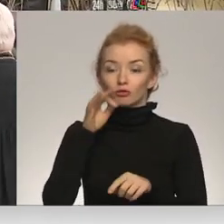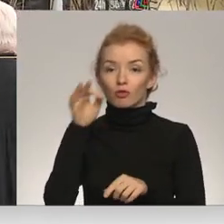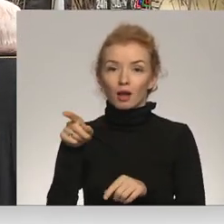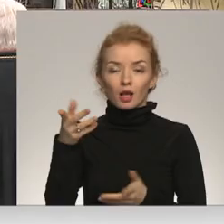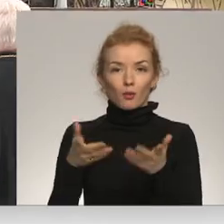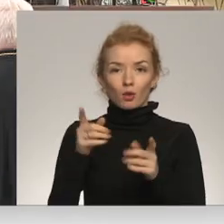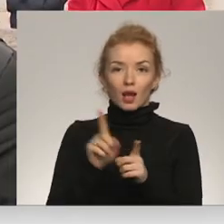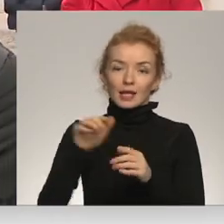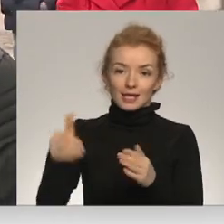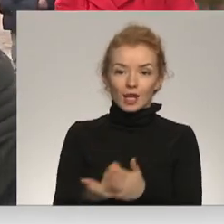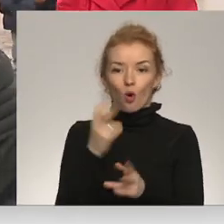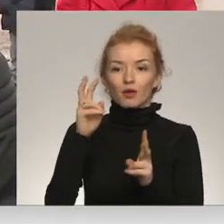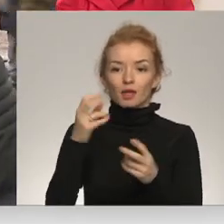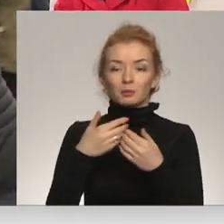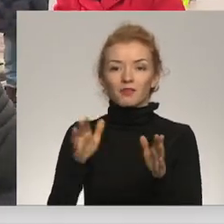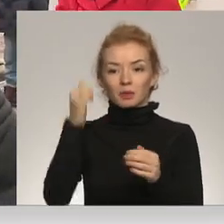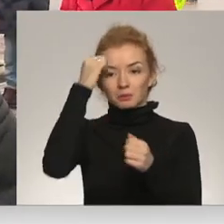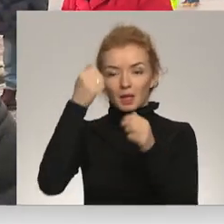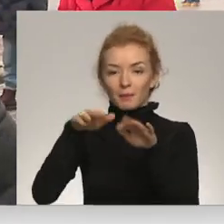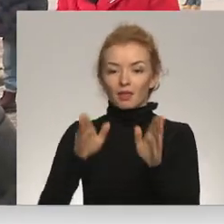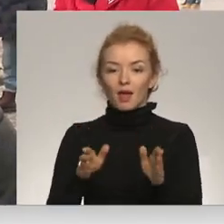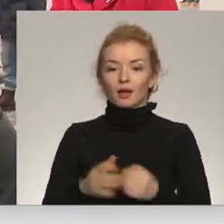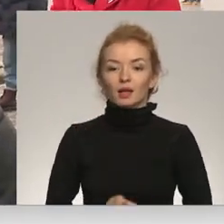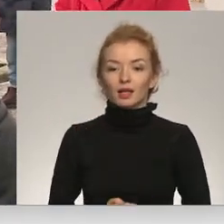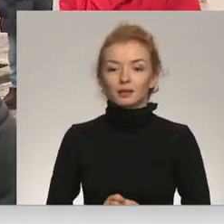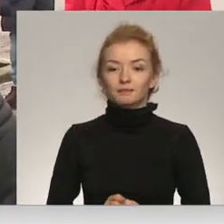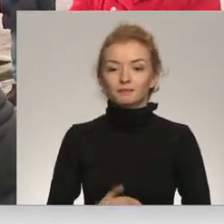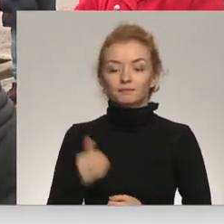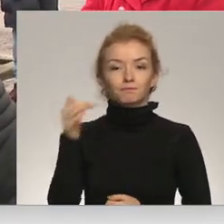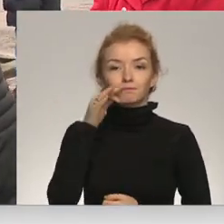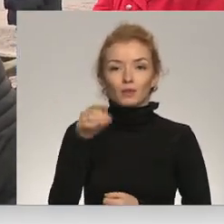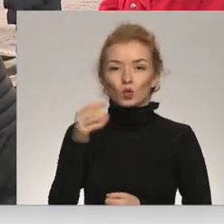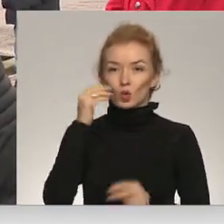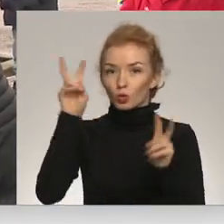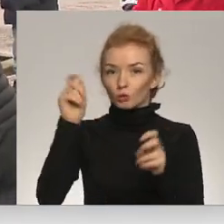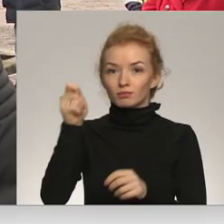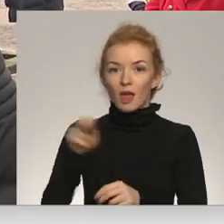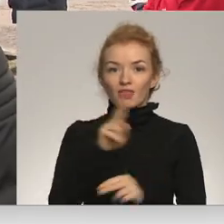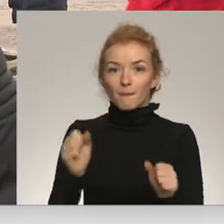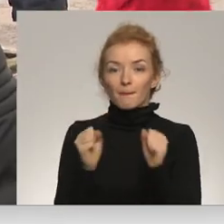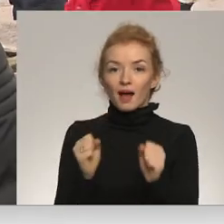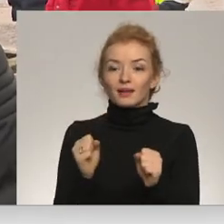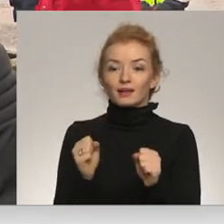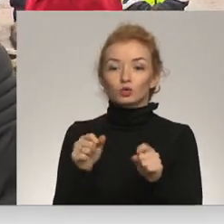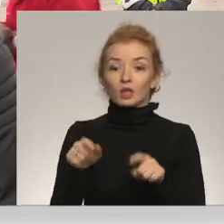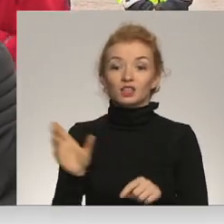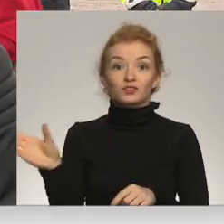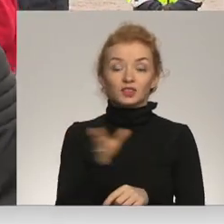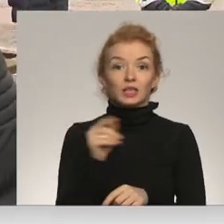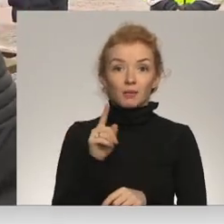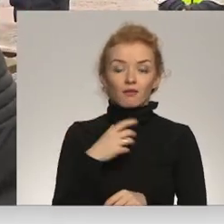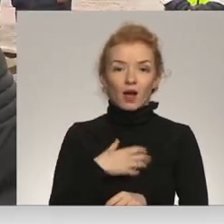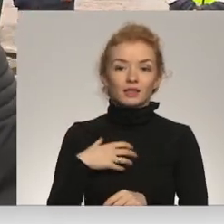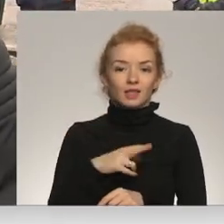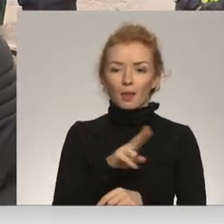brīvības pieminekli. Nu, piemineklim ir tas nosaukums nebaidies. Ja? Tas mums šodien tieši visiem vajadzīgs ir